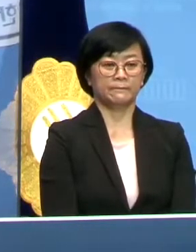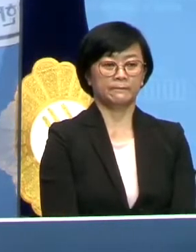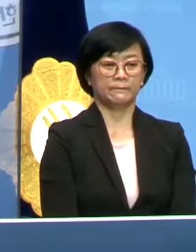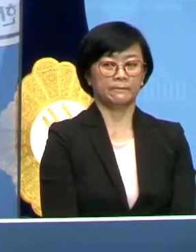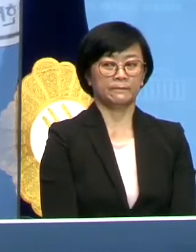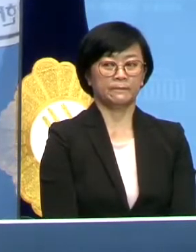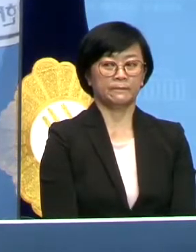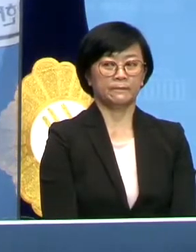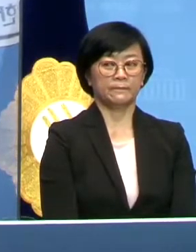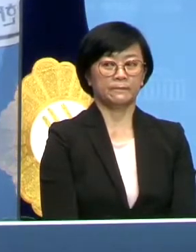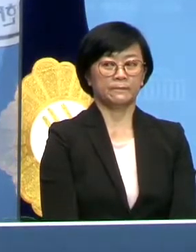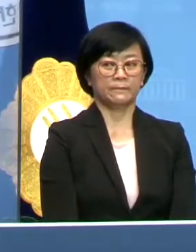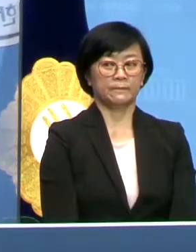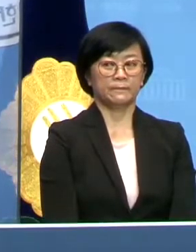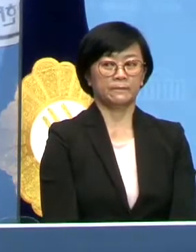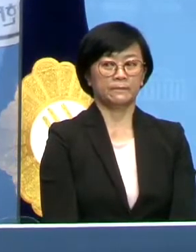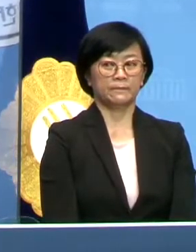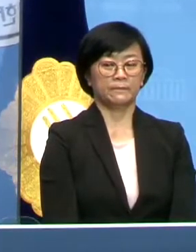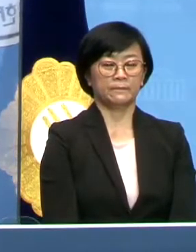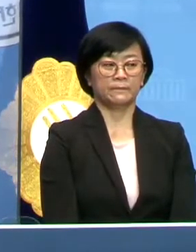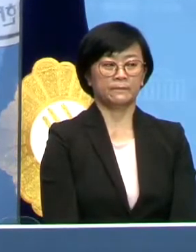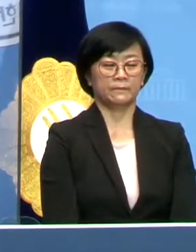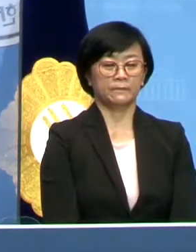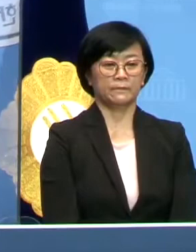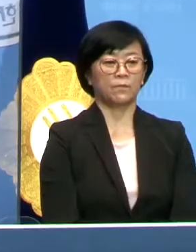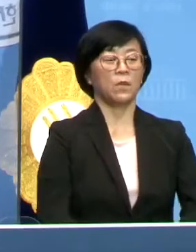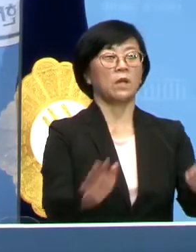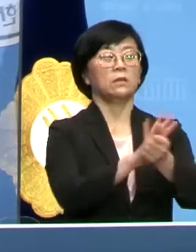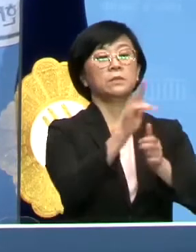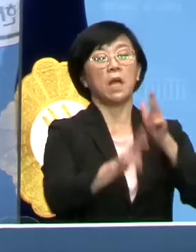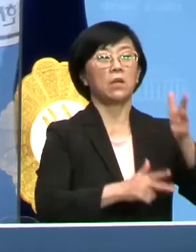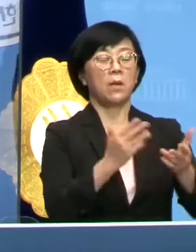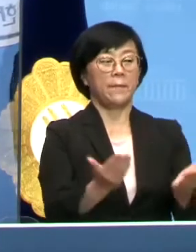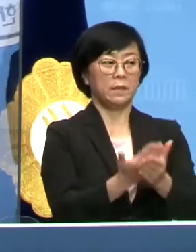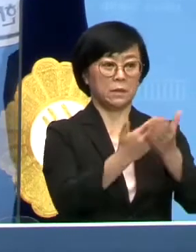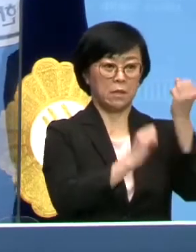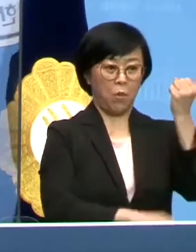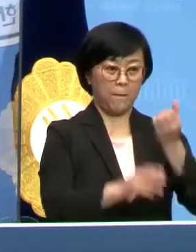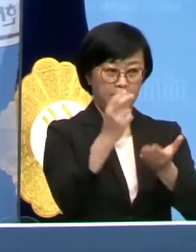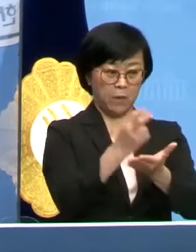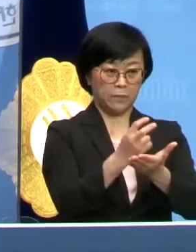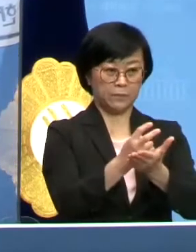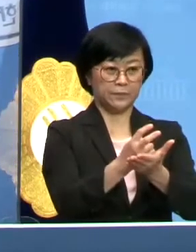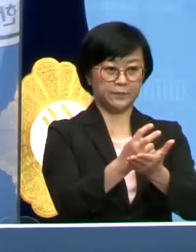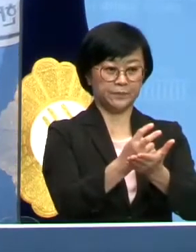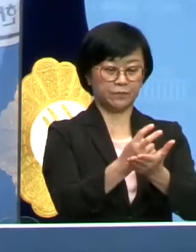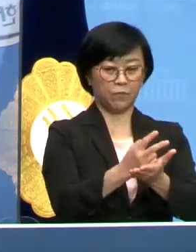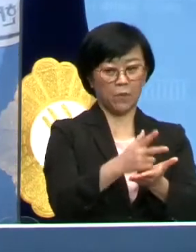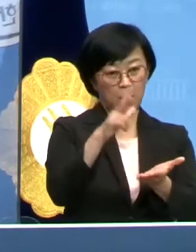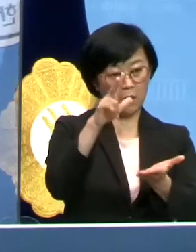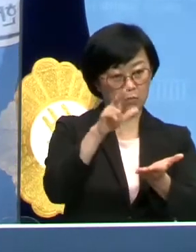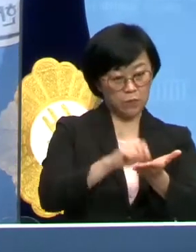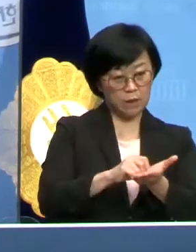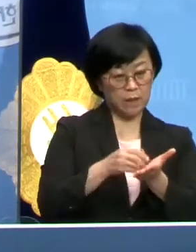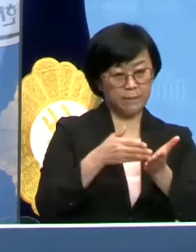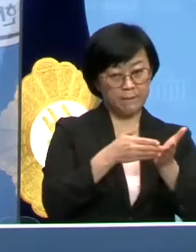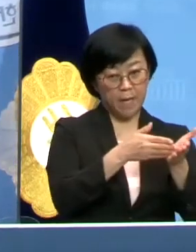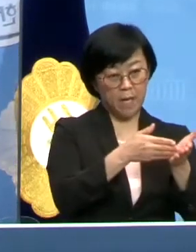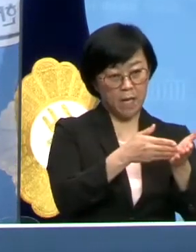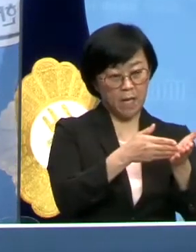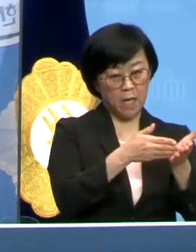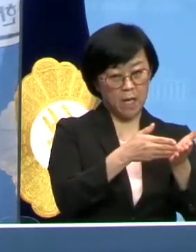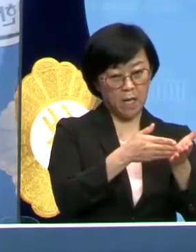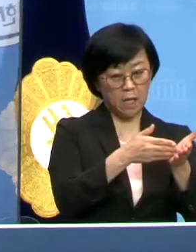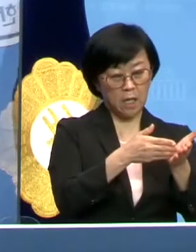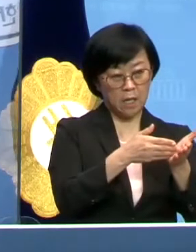예 그 3 미스 산업 발전 기본법 아 문제의 지적을 문제